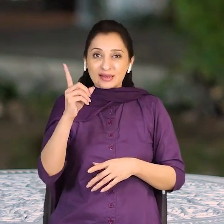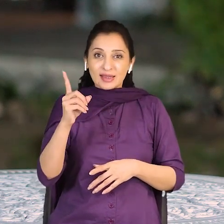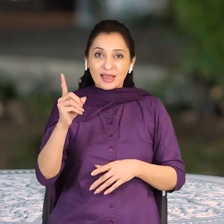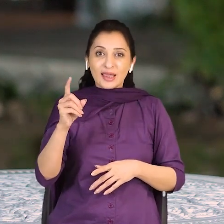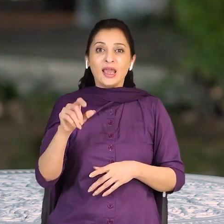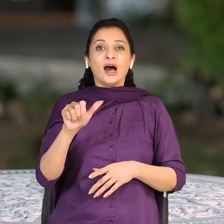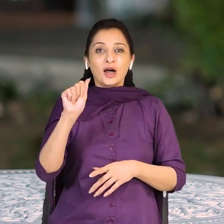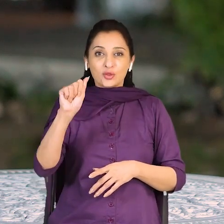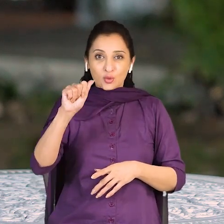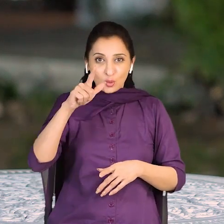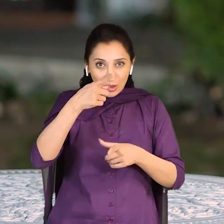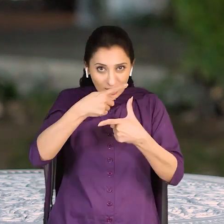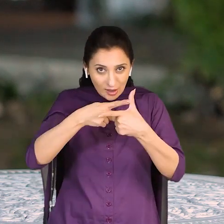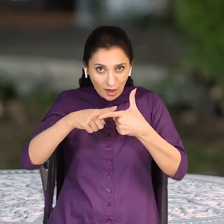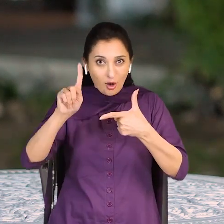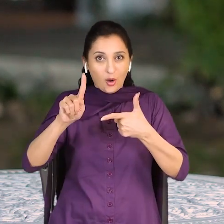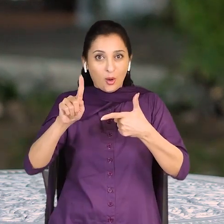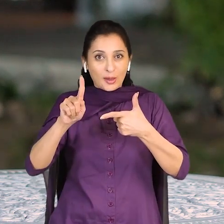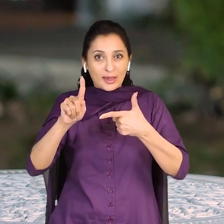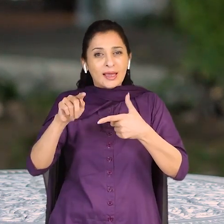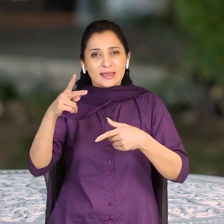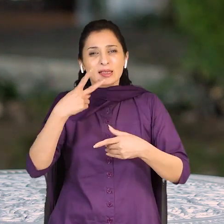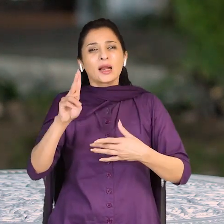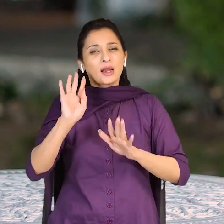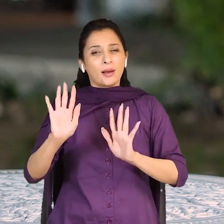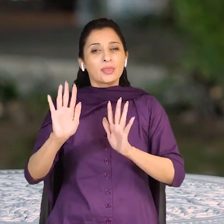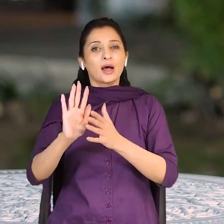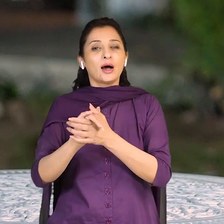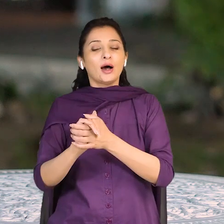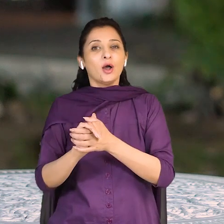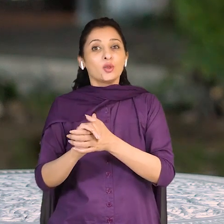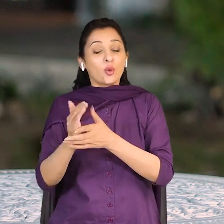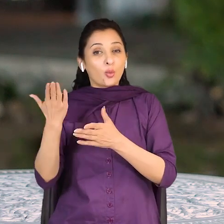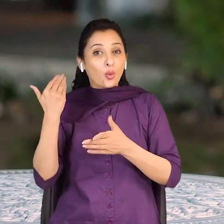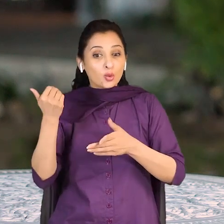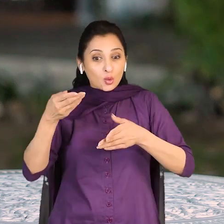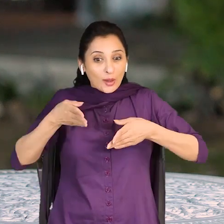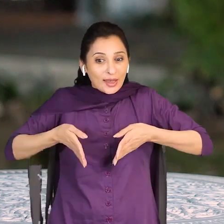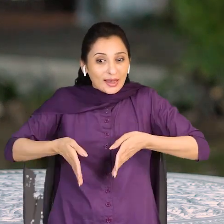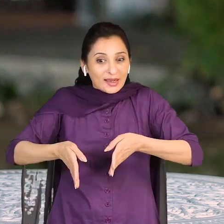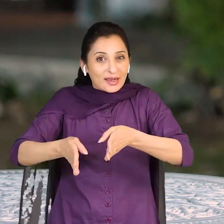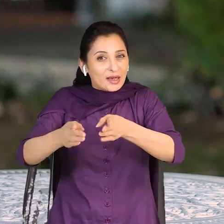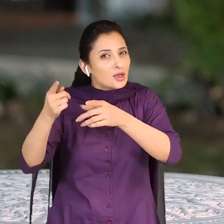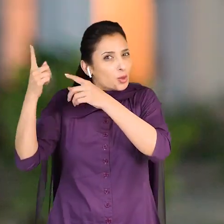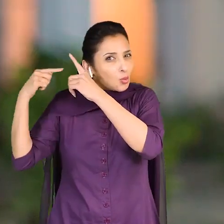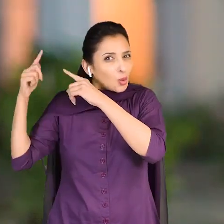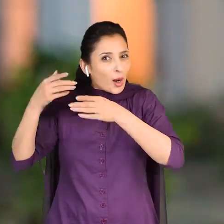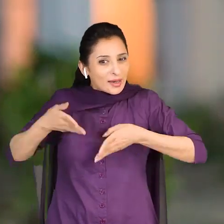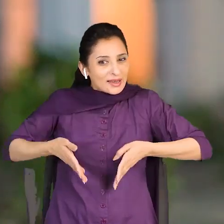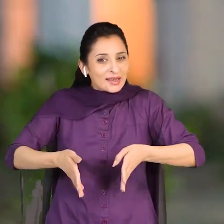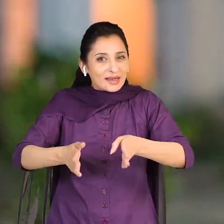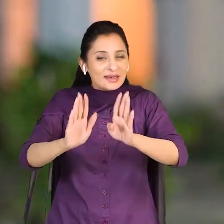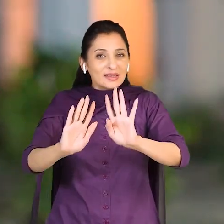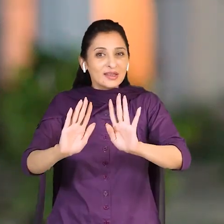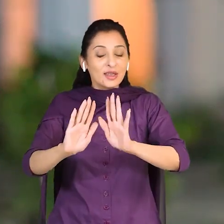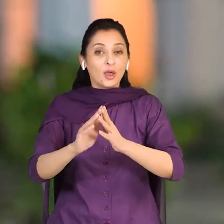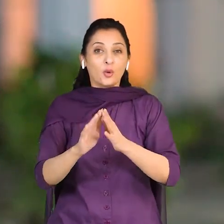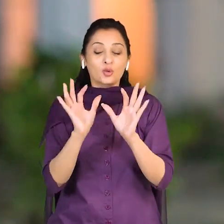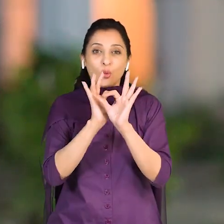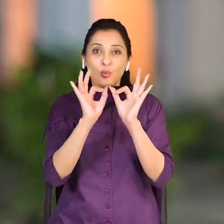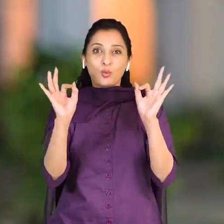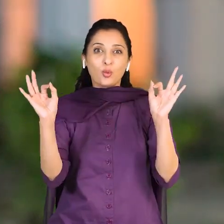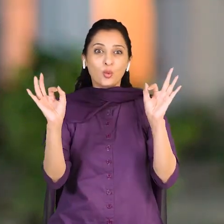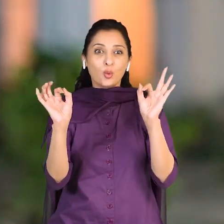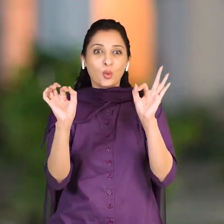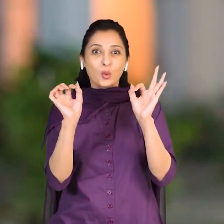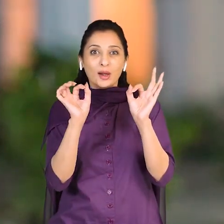और उसमें उस गली को जो है थोड़ा-सा हम लोगों ने सजाया और एक पिक्चर जो है वो इतनी